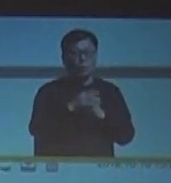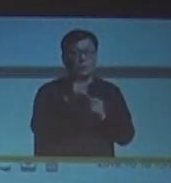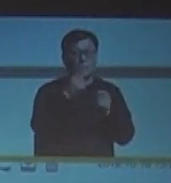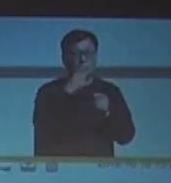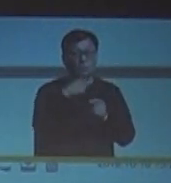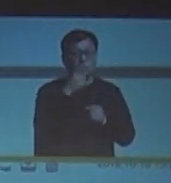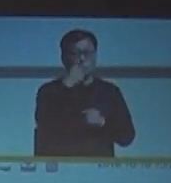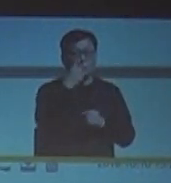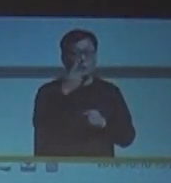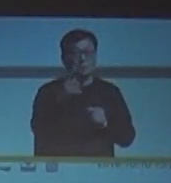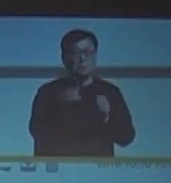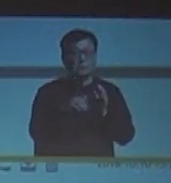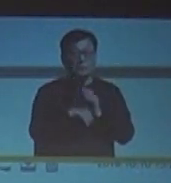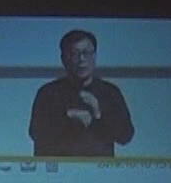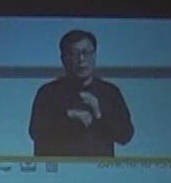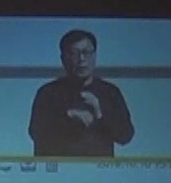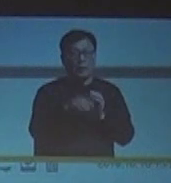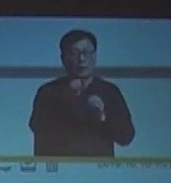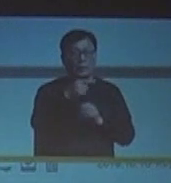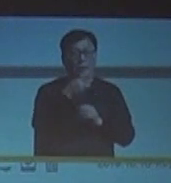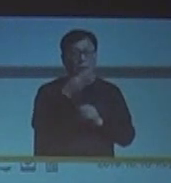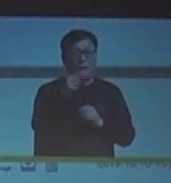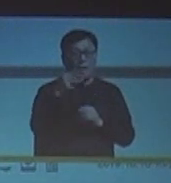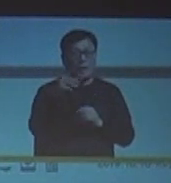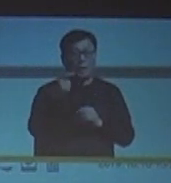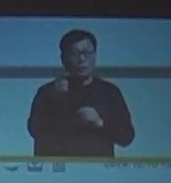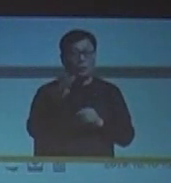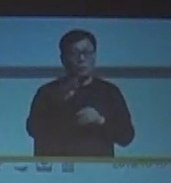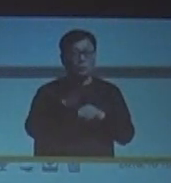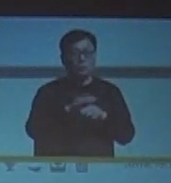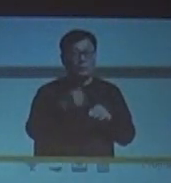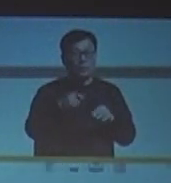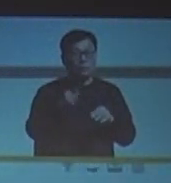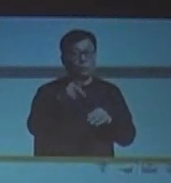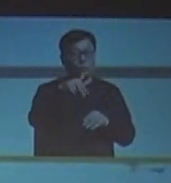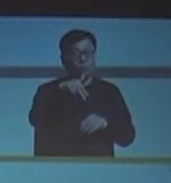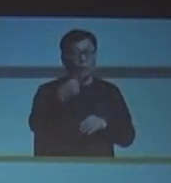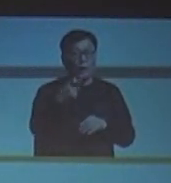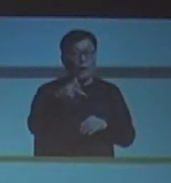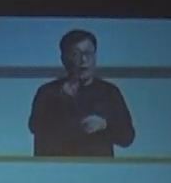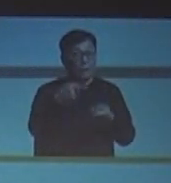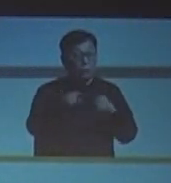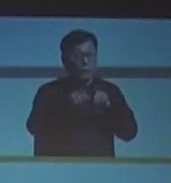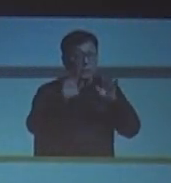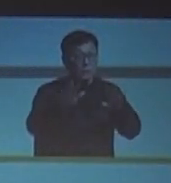화이팅! 딸 김지연 글라라 외손녀 소피아와 함께 왔습니다. 라고 해주셨네요. 어딨어요?